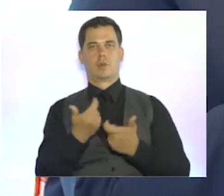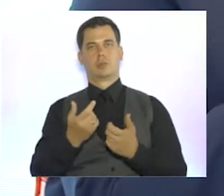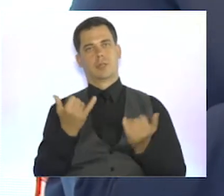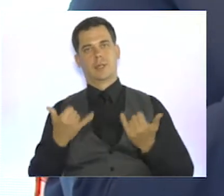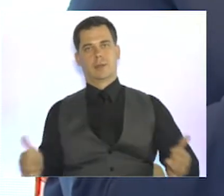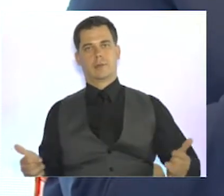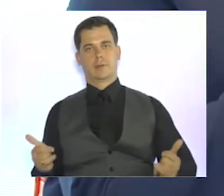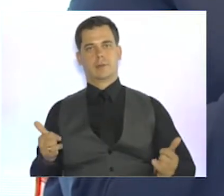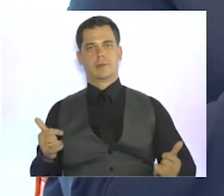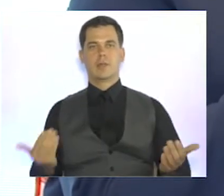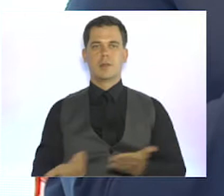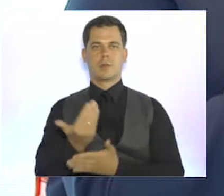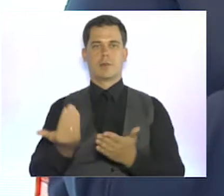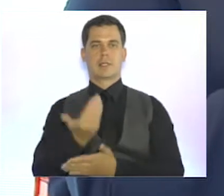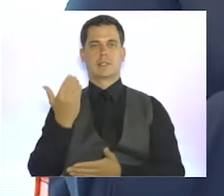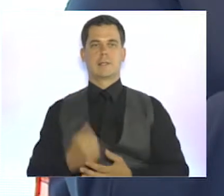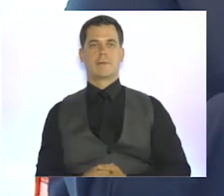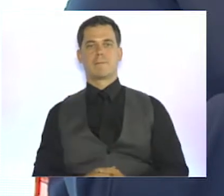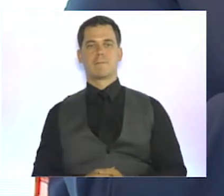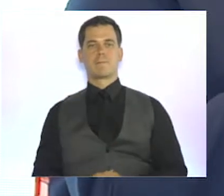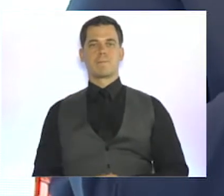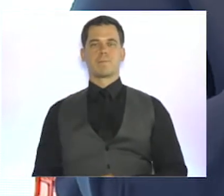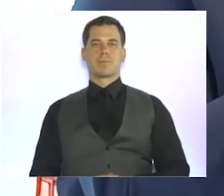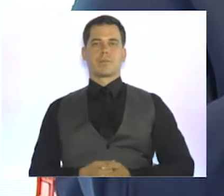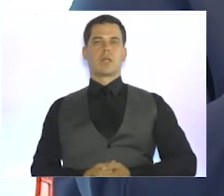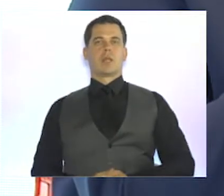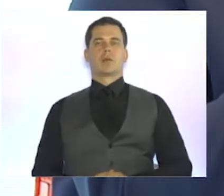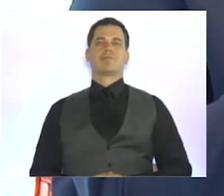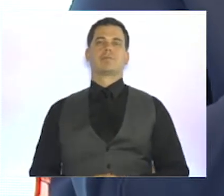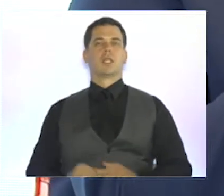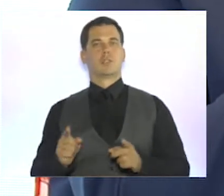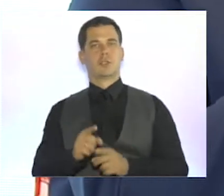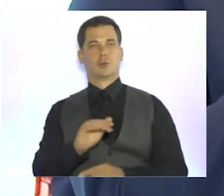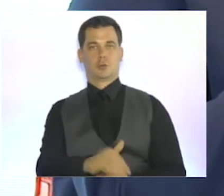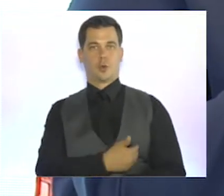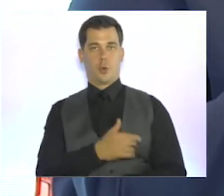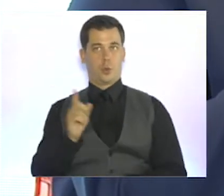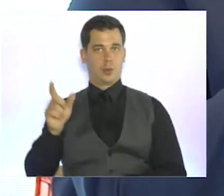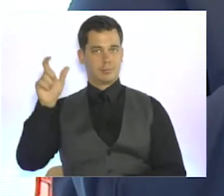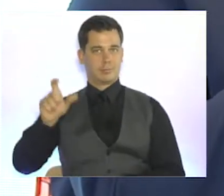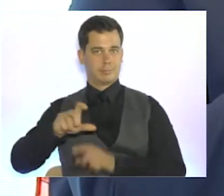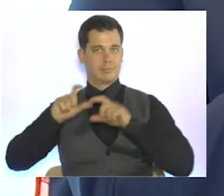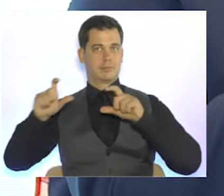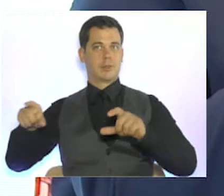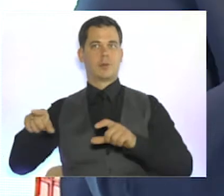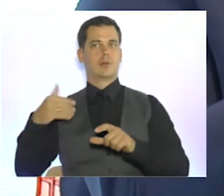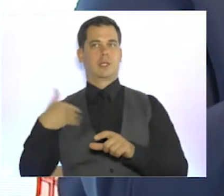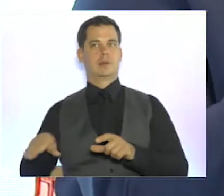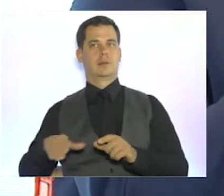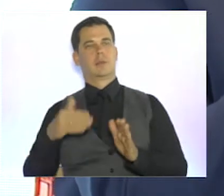jego innowacyjność, czyli tak jakby no, szkoła nie chce, żeby on tracił